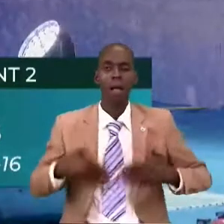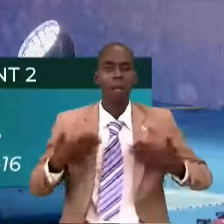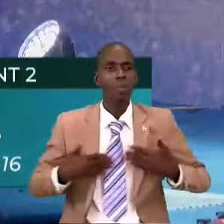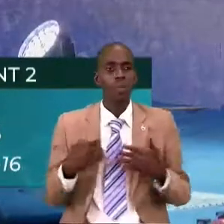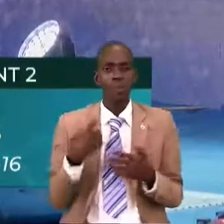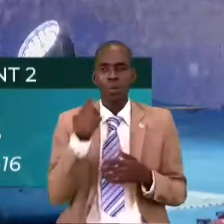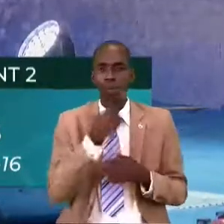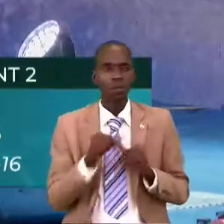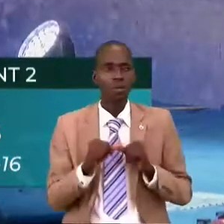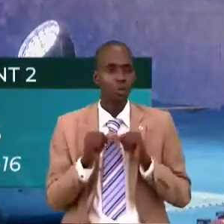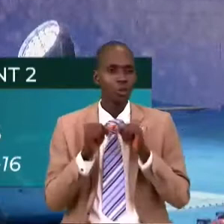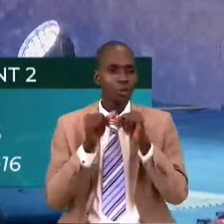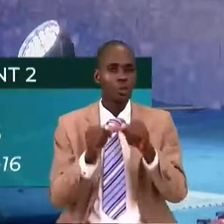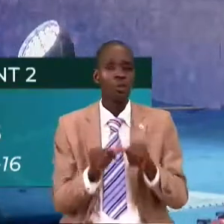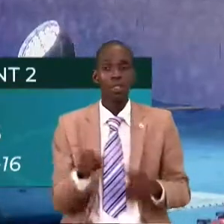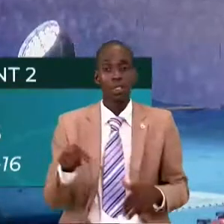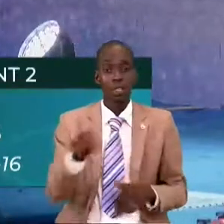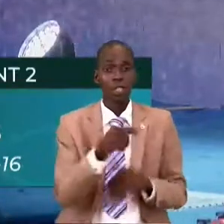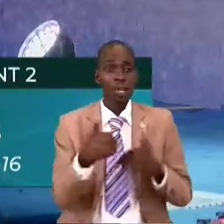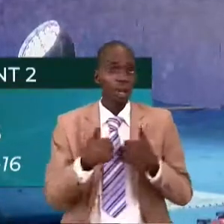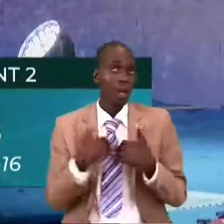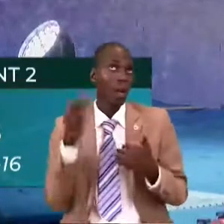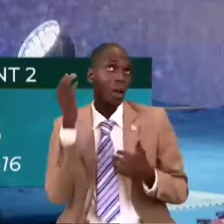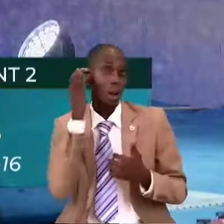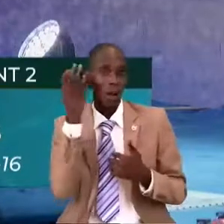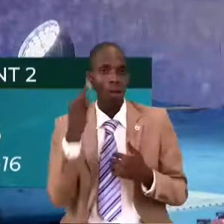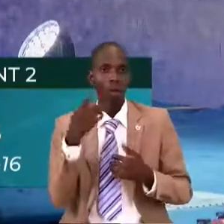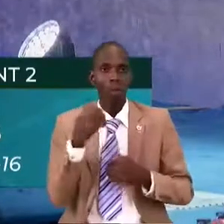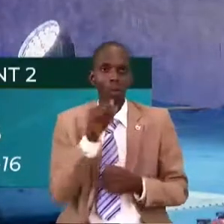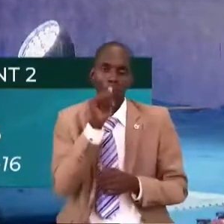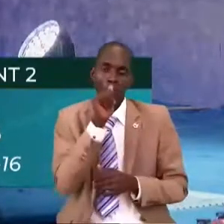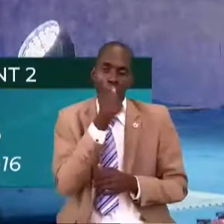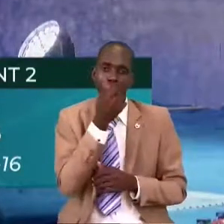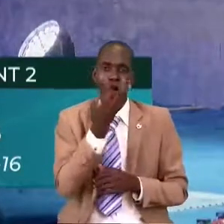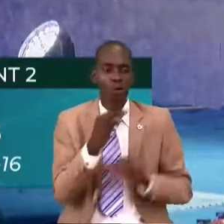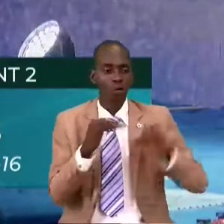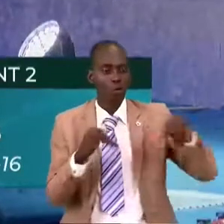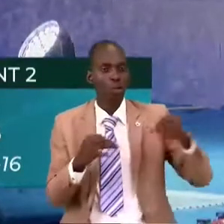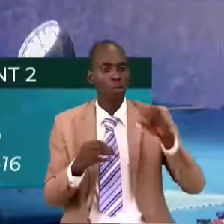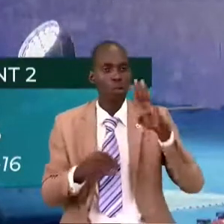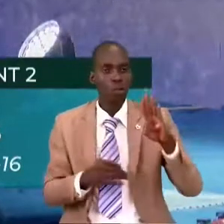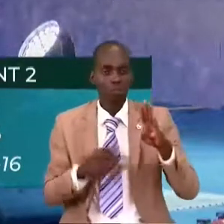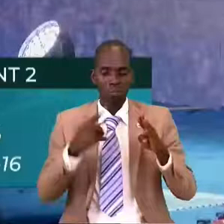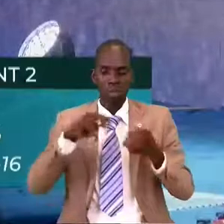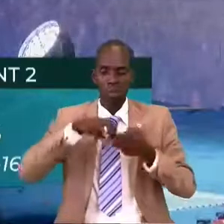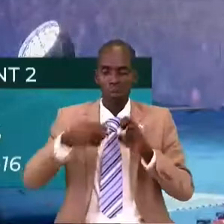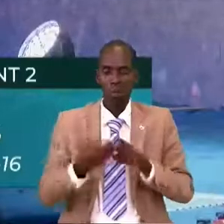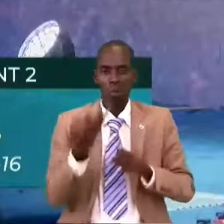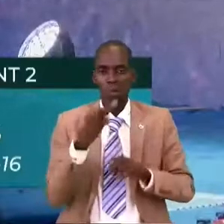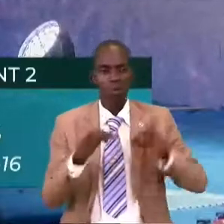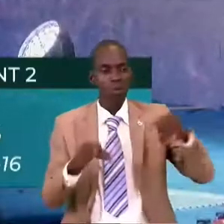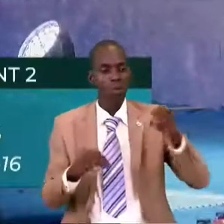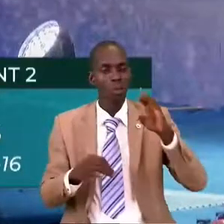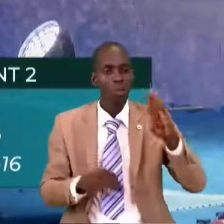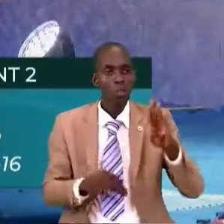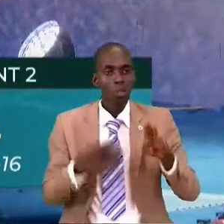de Job, du problème de Job, de la persévérance de Job. Vous avez entendu parler de ce qui est arrivé